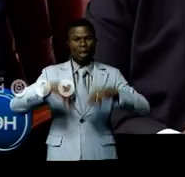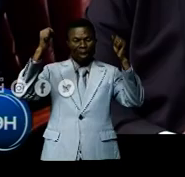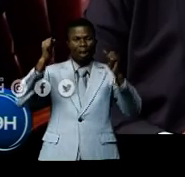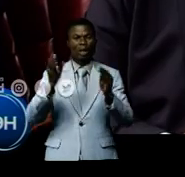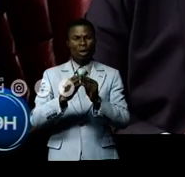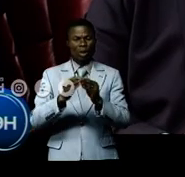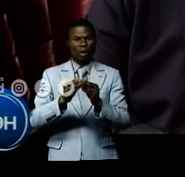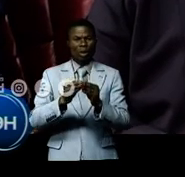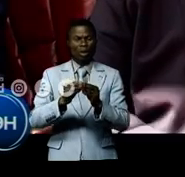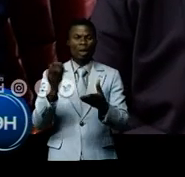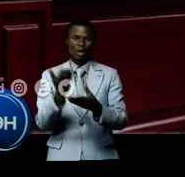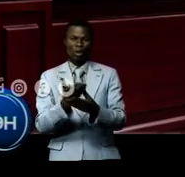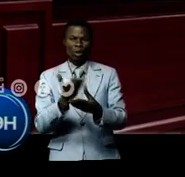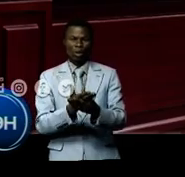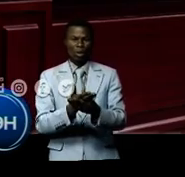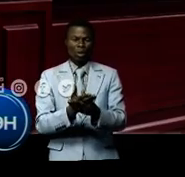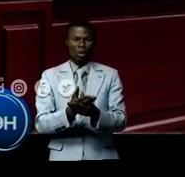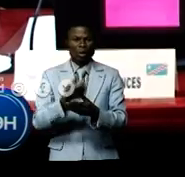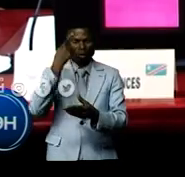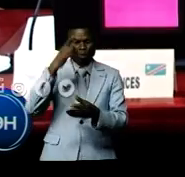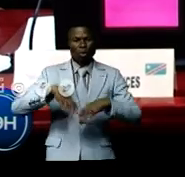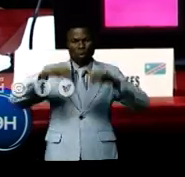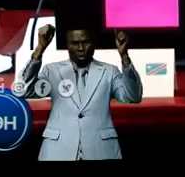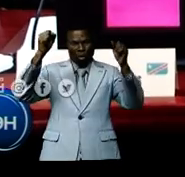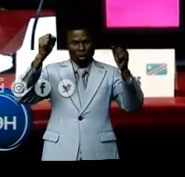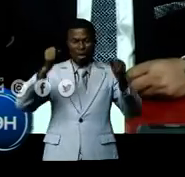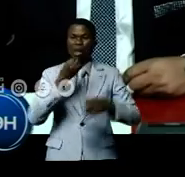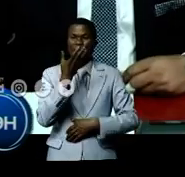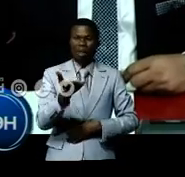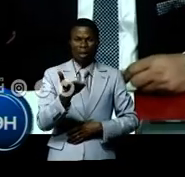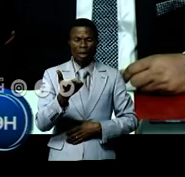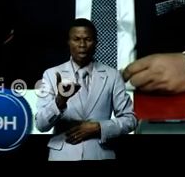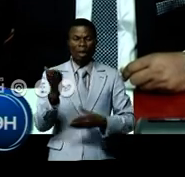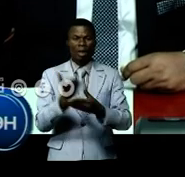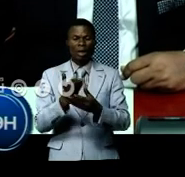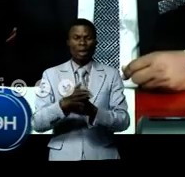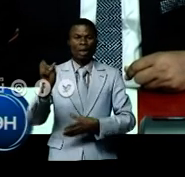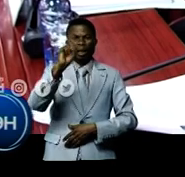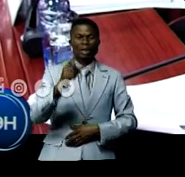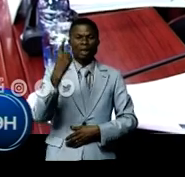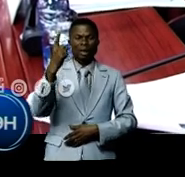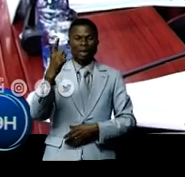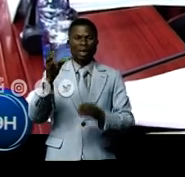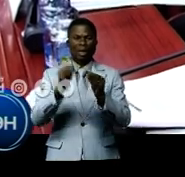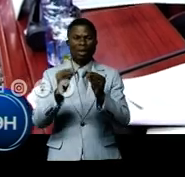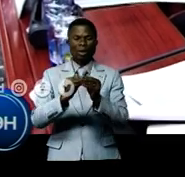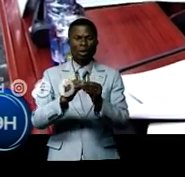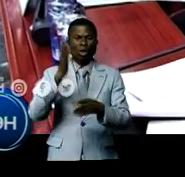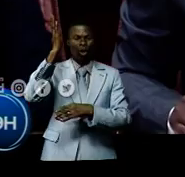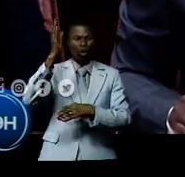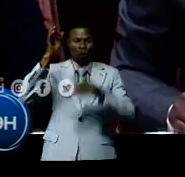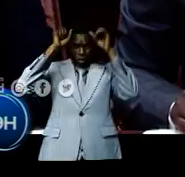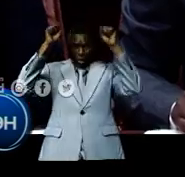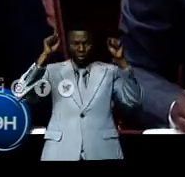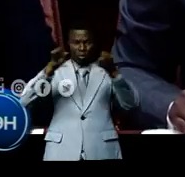Conseil des dossiers pour une possible adoption. À titre d'exemple, celui de la 21e session ordinaire de la Conférence de chefs d'État et